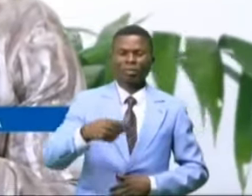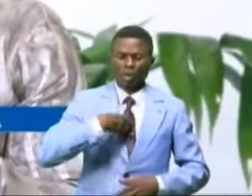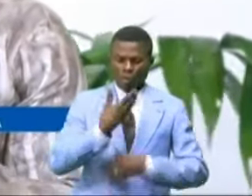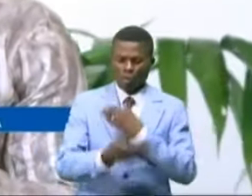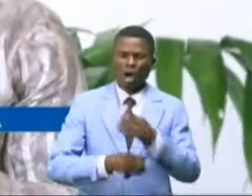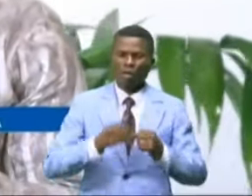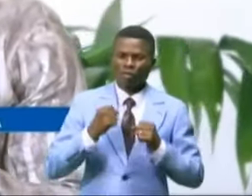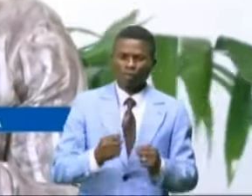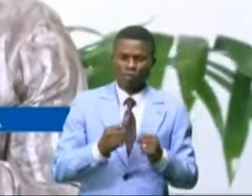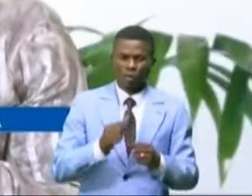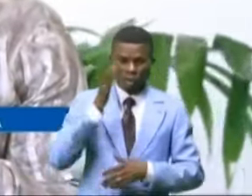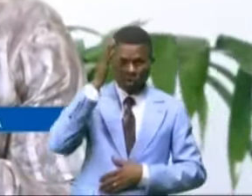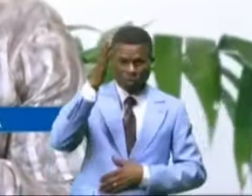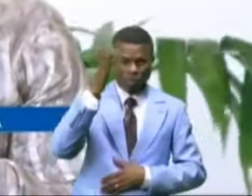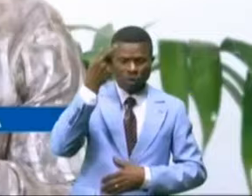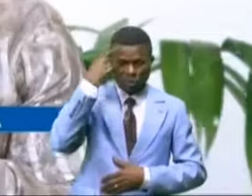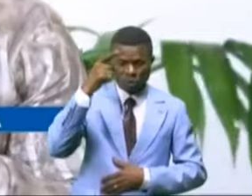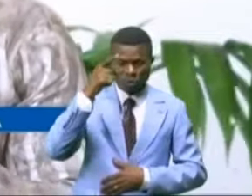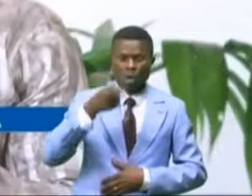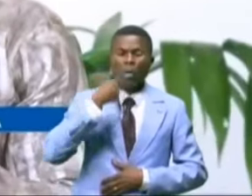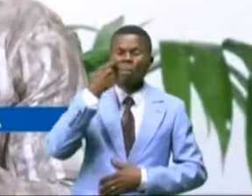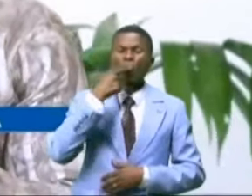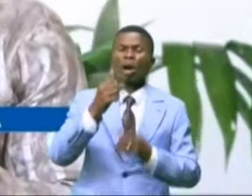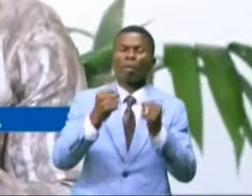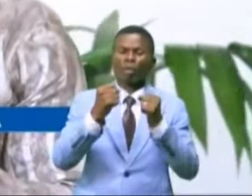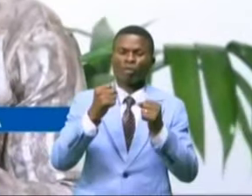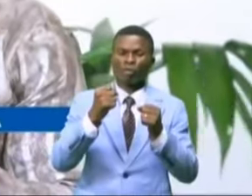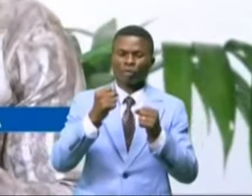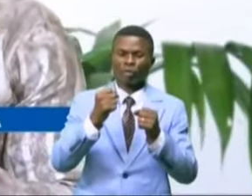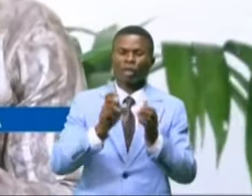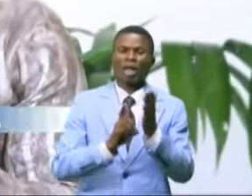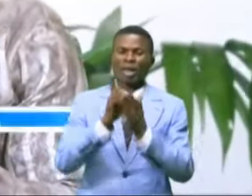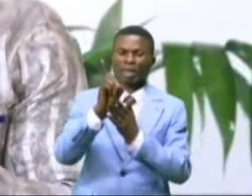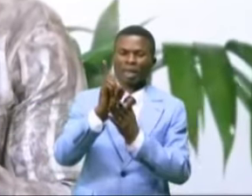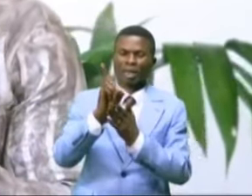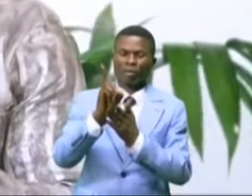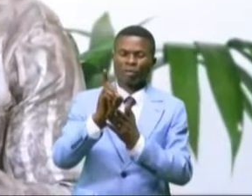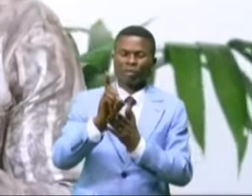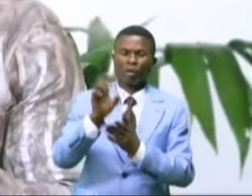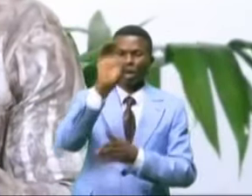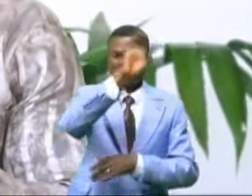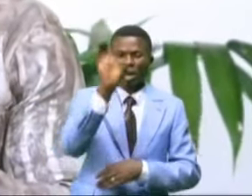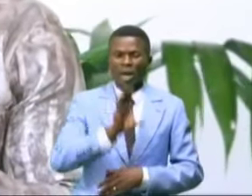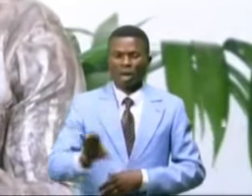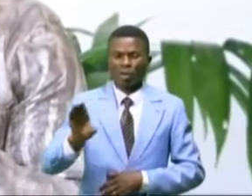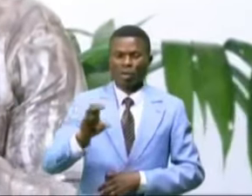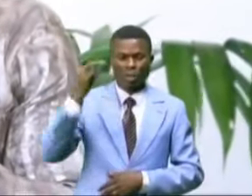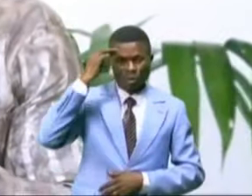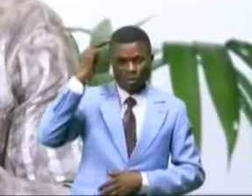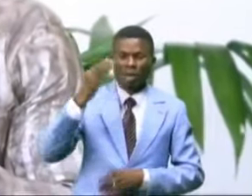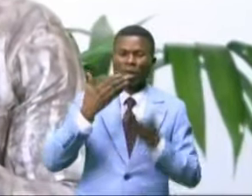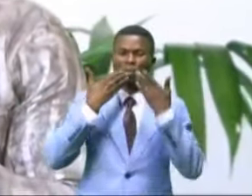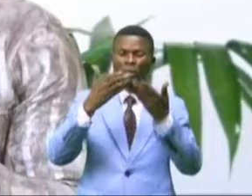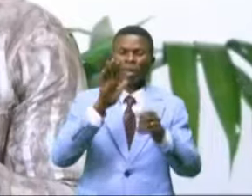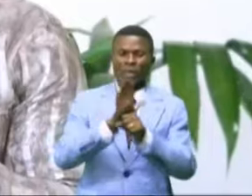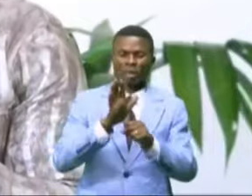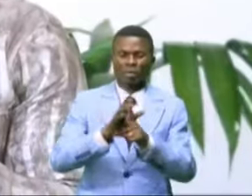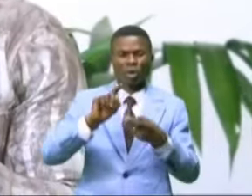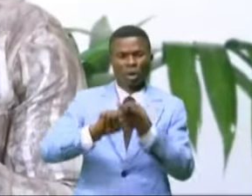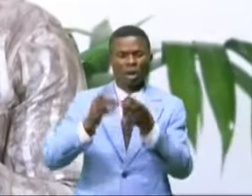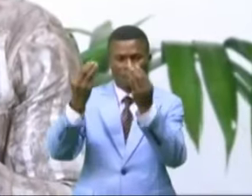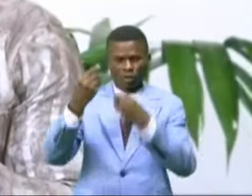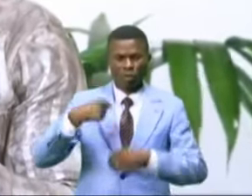battrai pour hisser haut l'étendard de Mongafula. Merci pour la